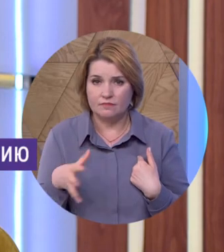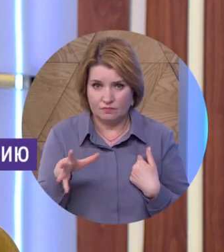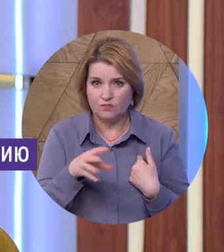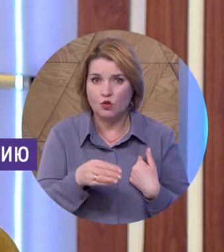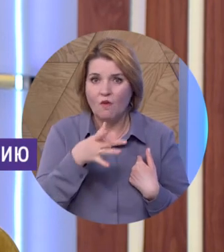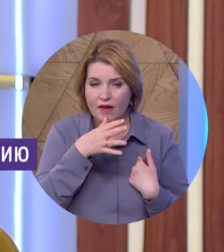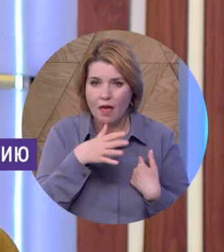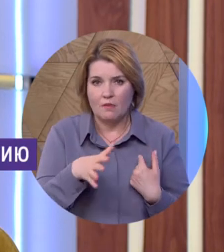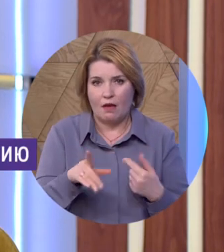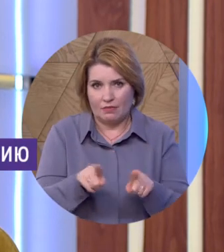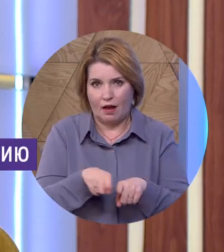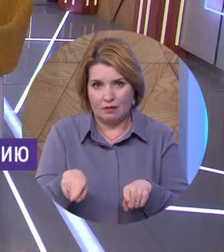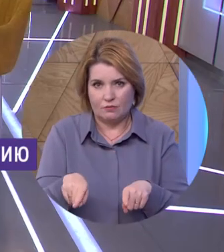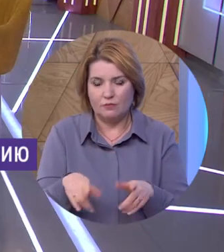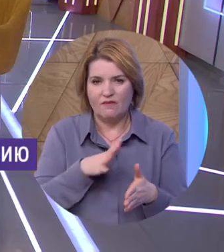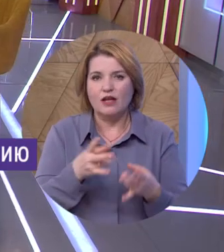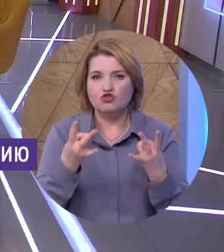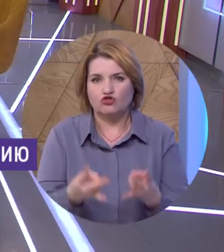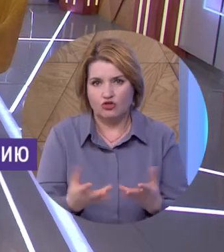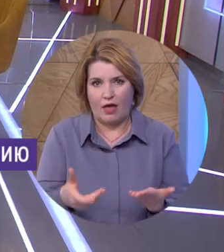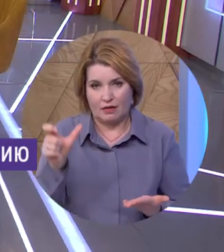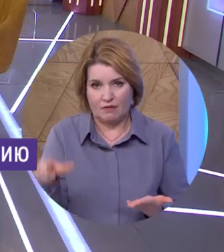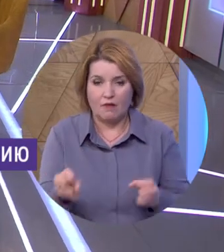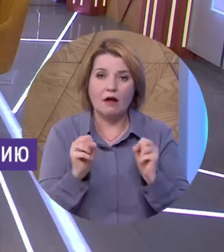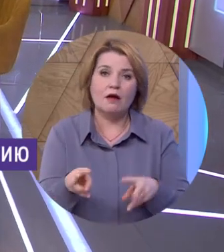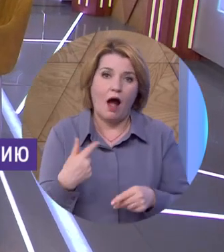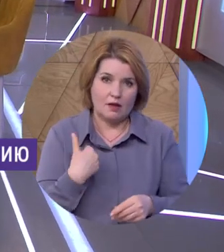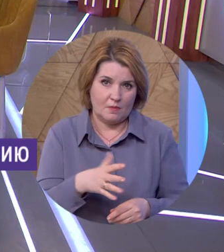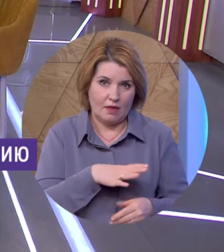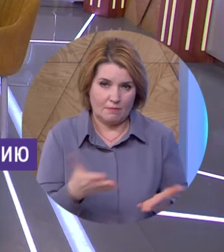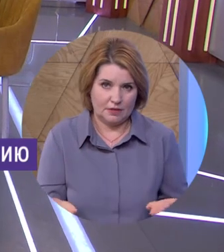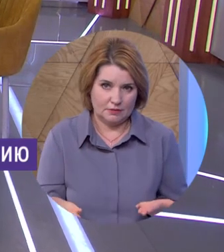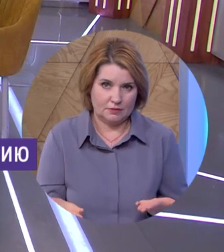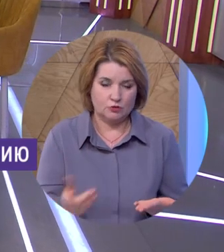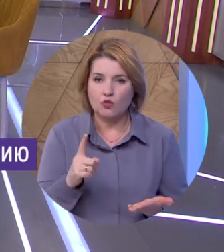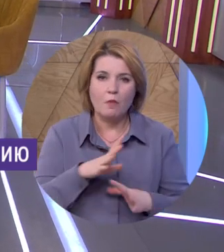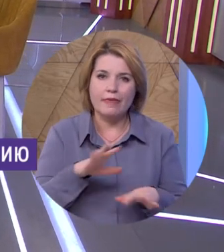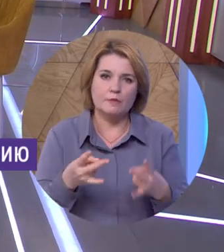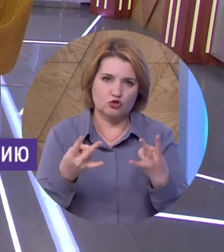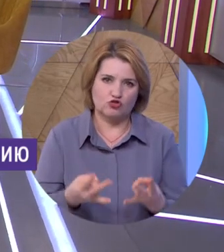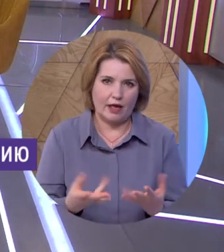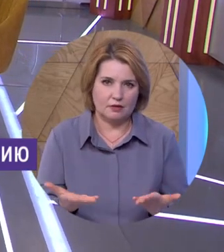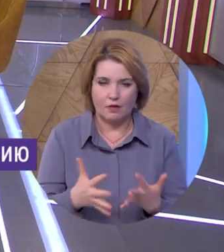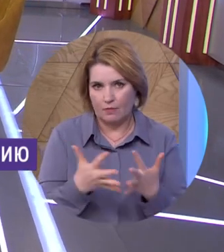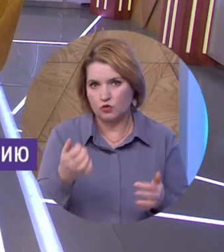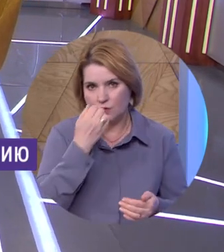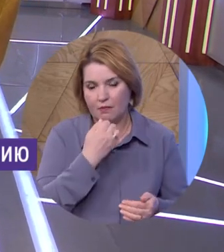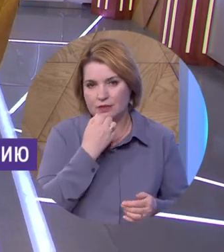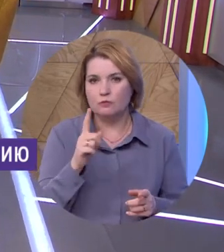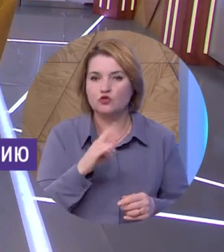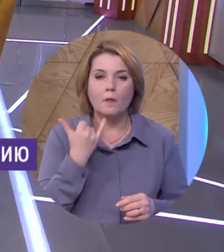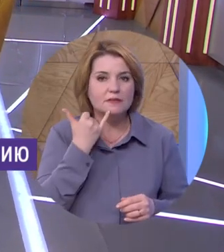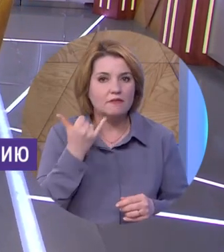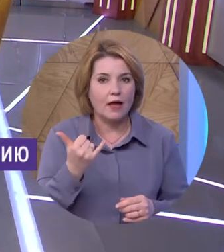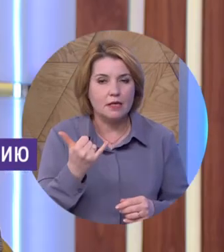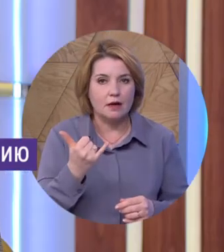жертвы. Скажите, пожалуйста, как научиться не быть жертвой? Большое спасибо. Спасибо большое за то, что